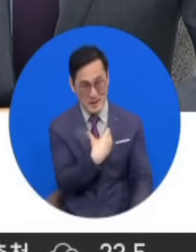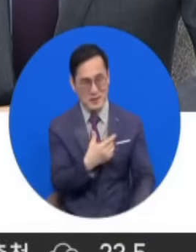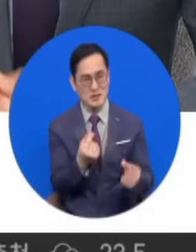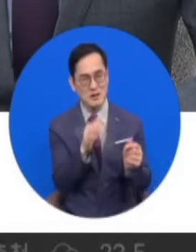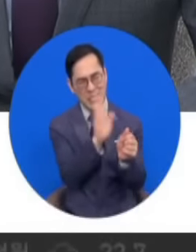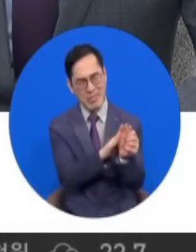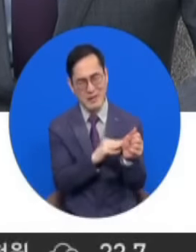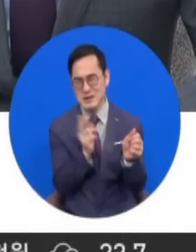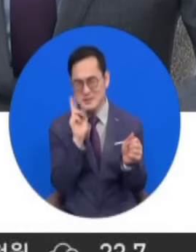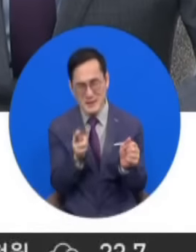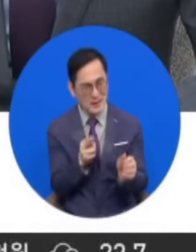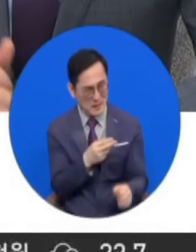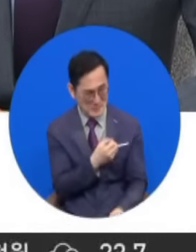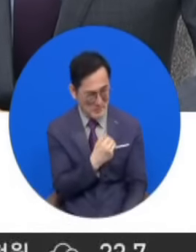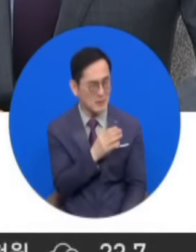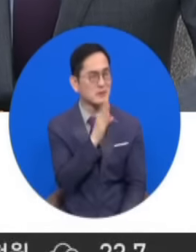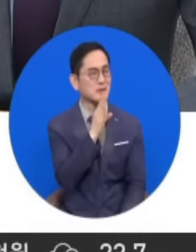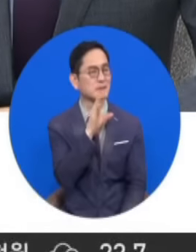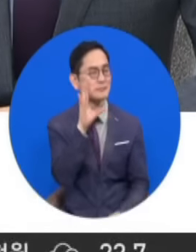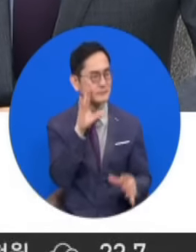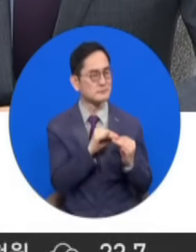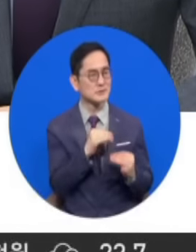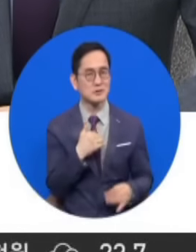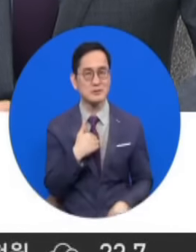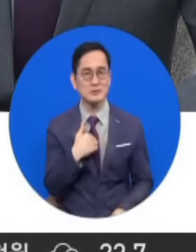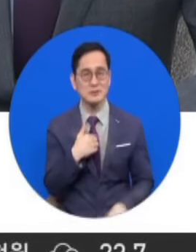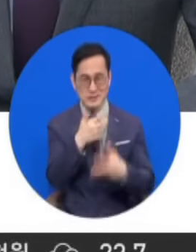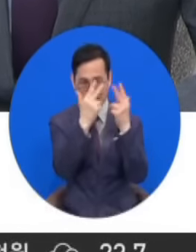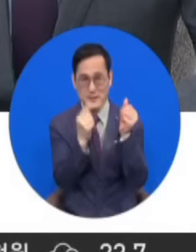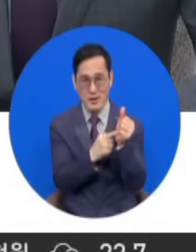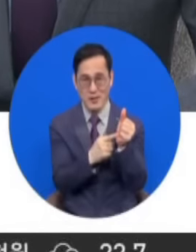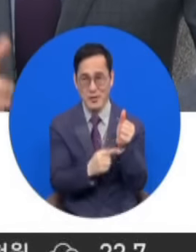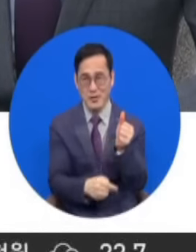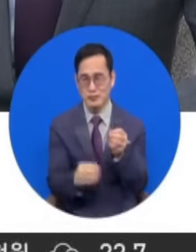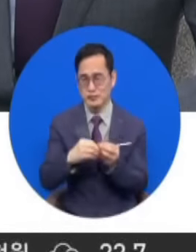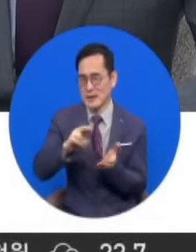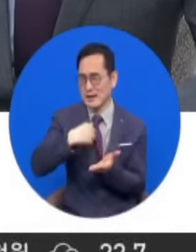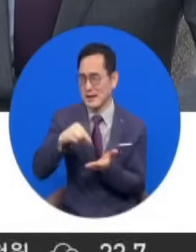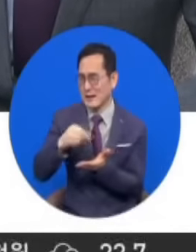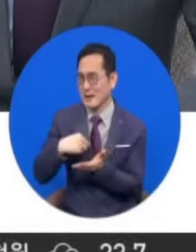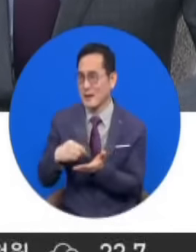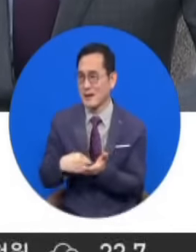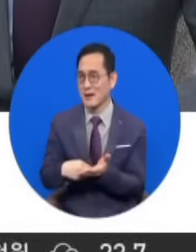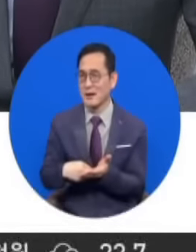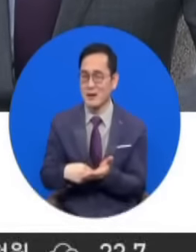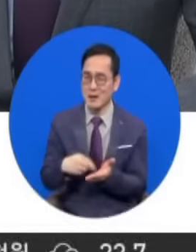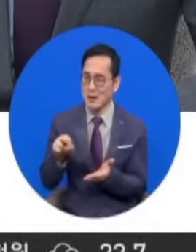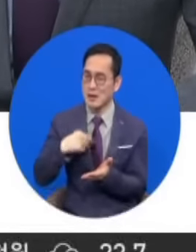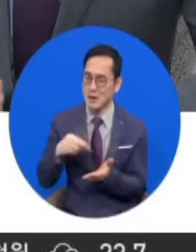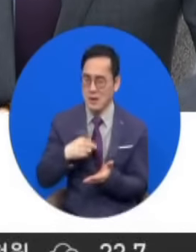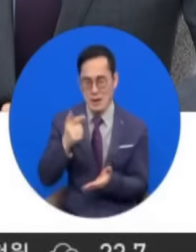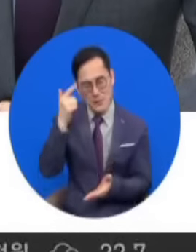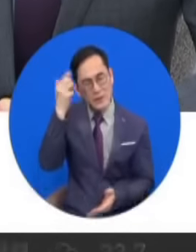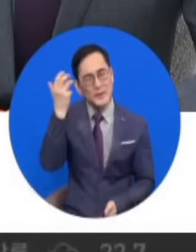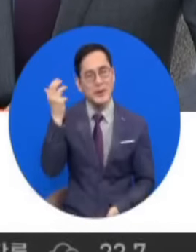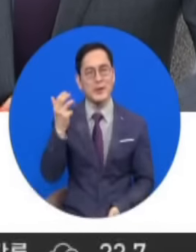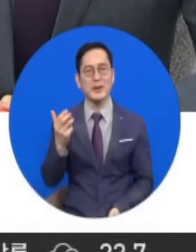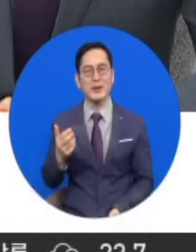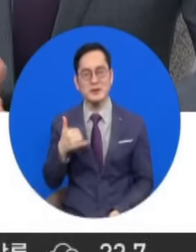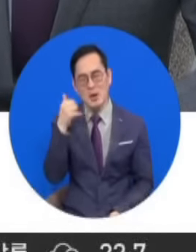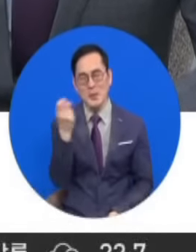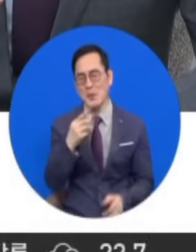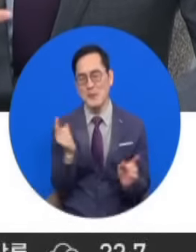이재명 대표도 요즘에는 스스로 뭐 그 강성 지지층들의 문자를 받아가지고 전화번호를 바꿔야 될 모양이다. 뭐 이런